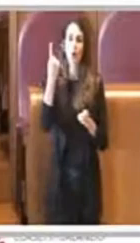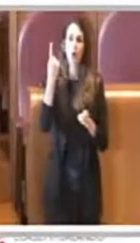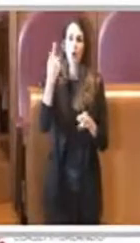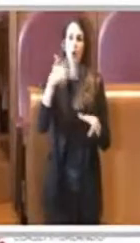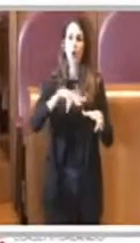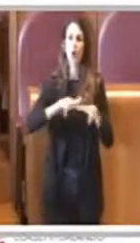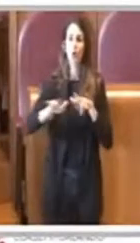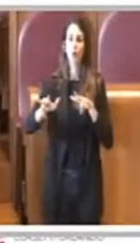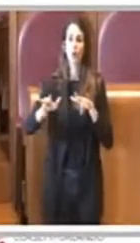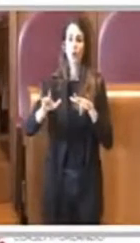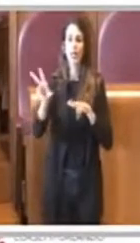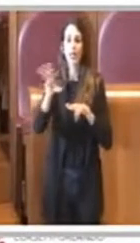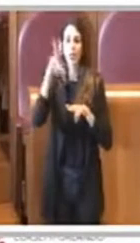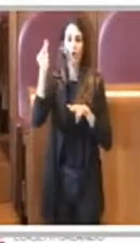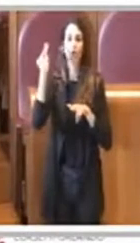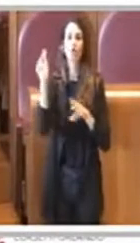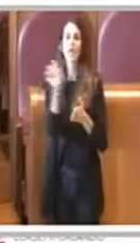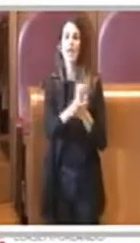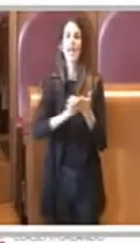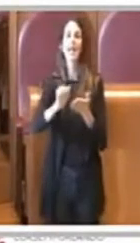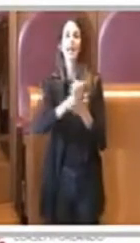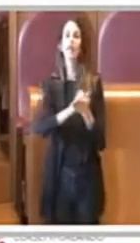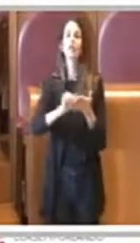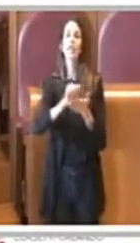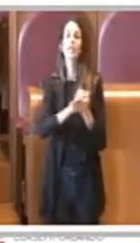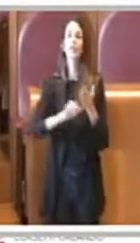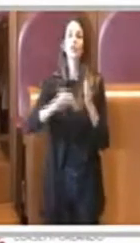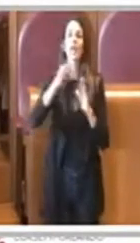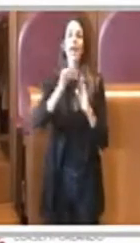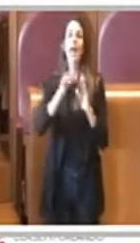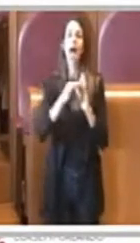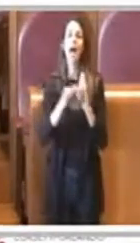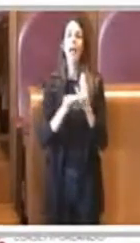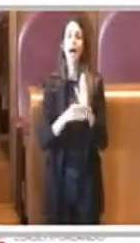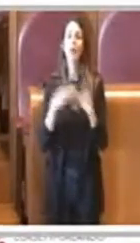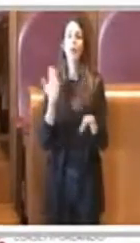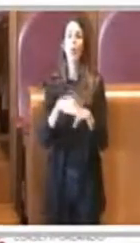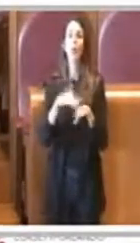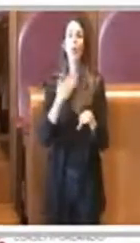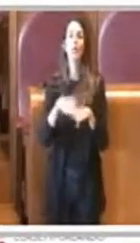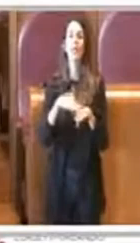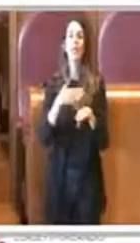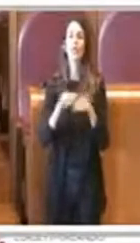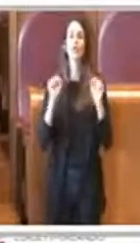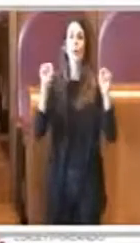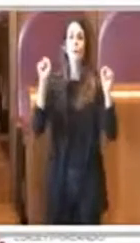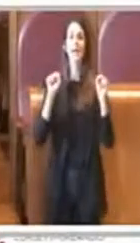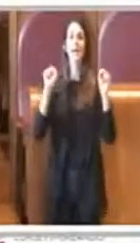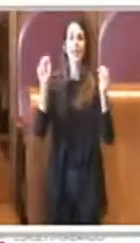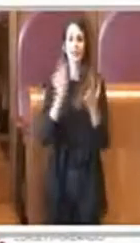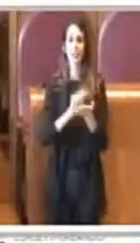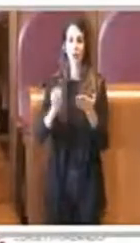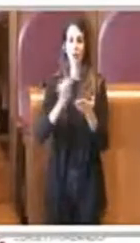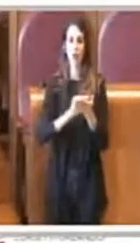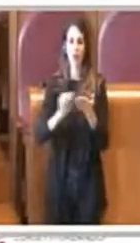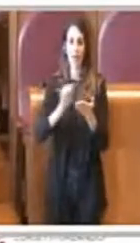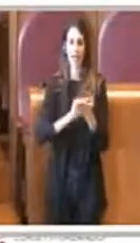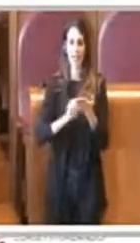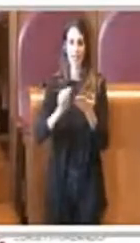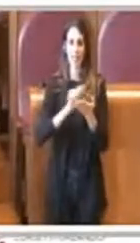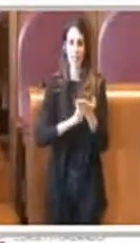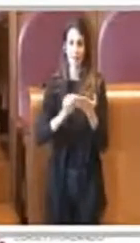la cancellazione sostanzialmente dei canoni per l'utilizzo delle palestre scolastiche a seguito dell'emergenza